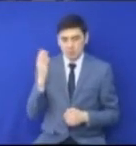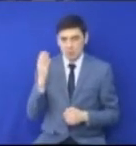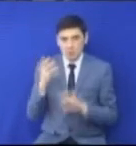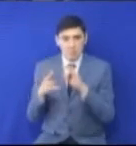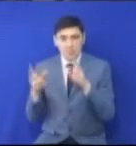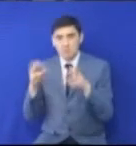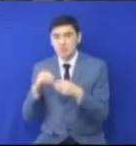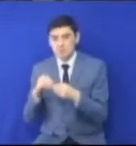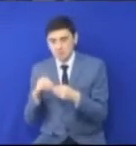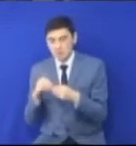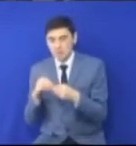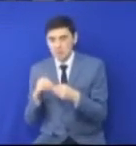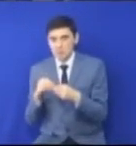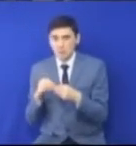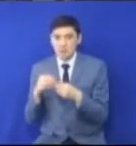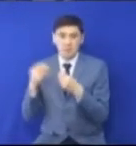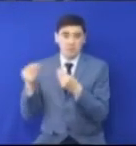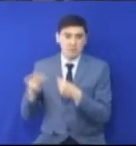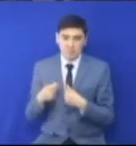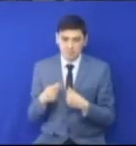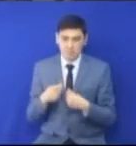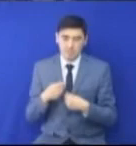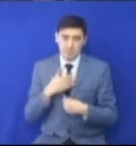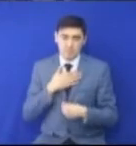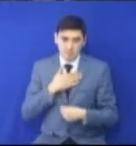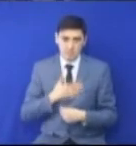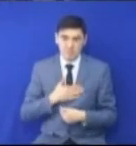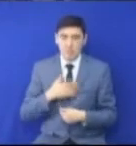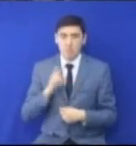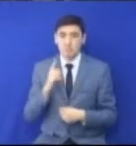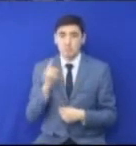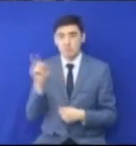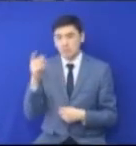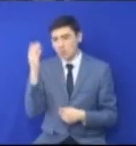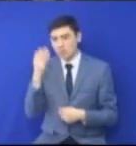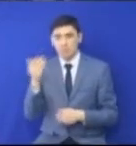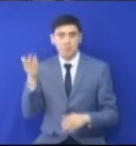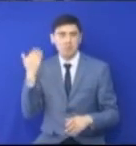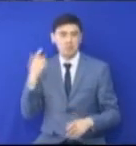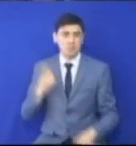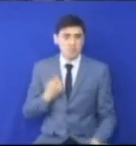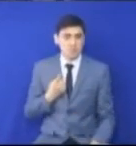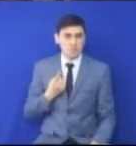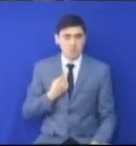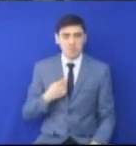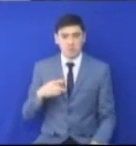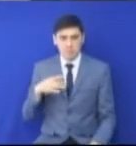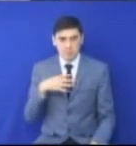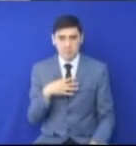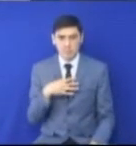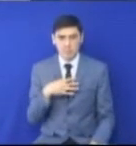көңілімнен өте шықты. Негізі бұл фильмді өте көп күттік бүкіл бөлім